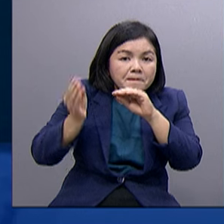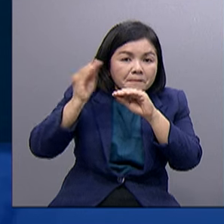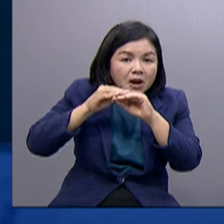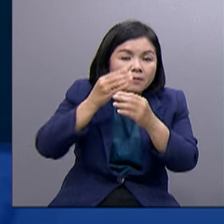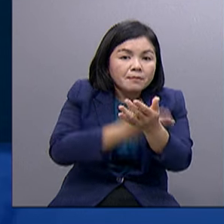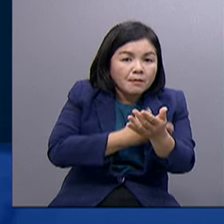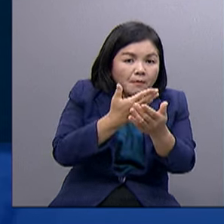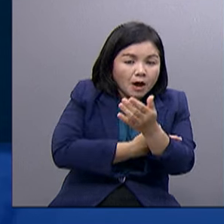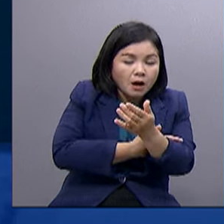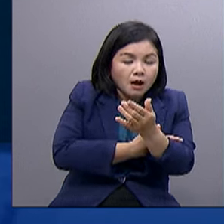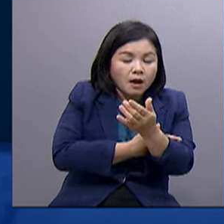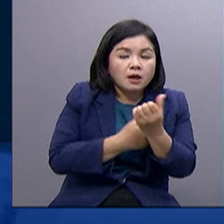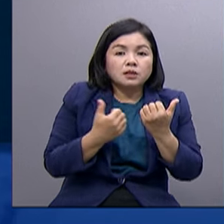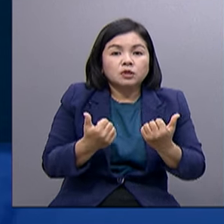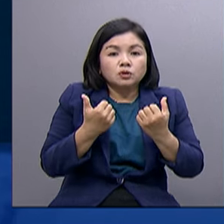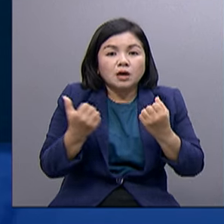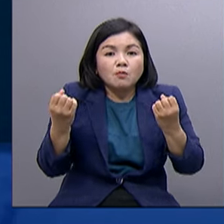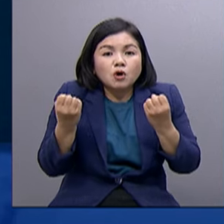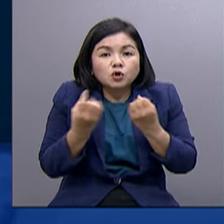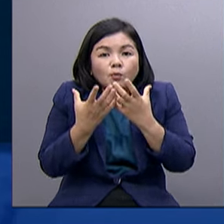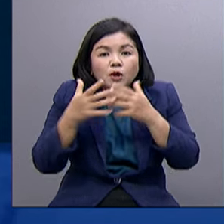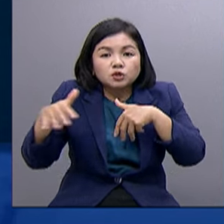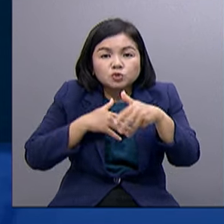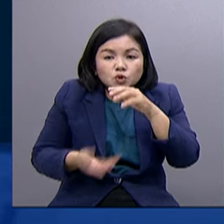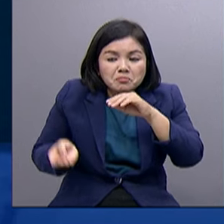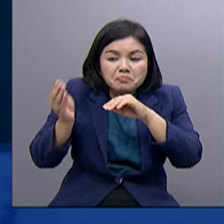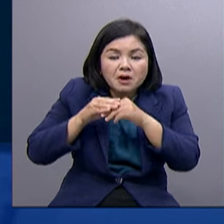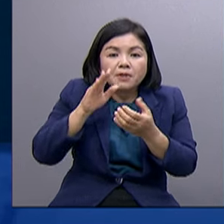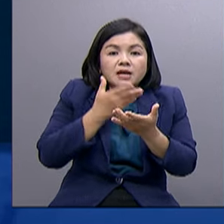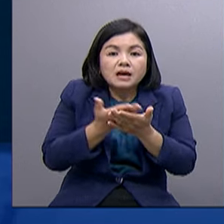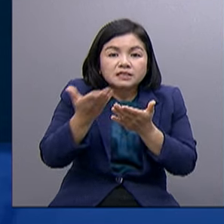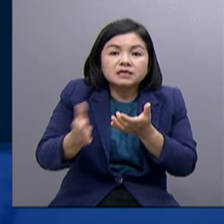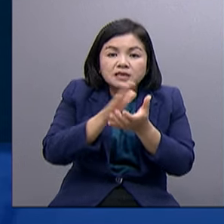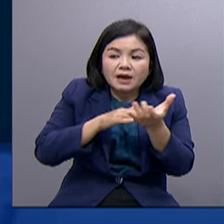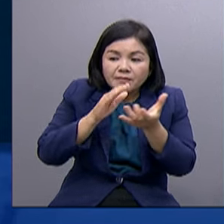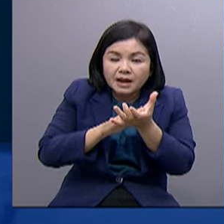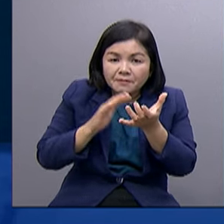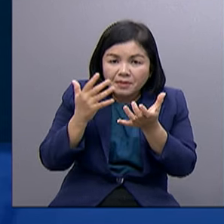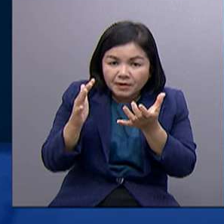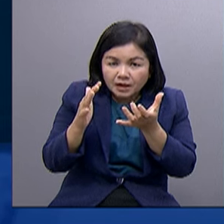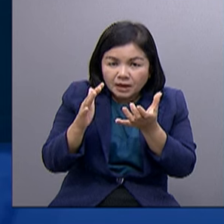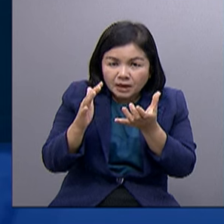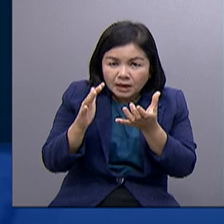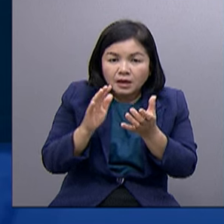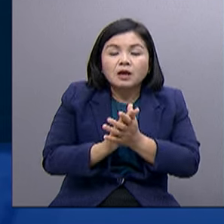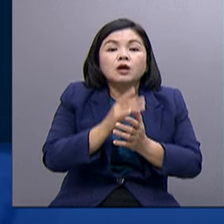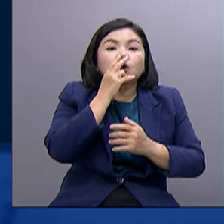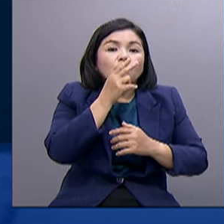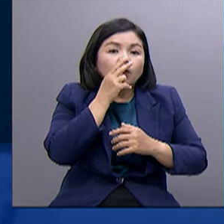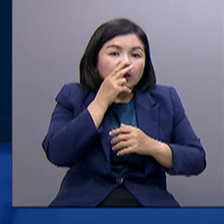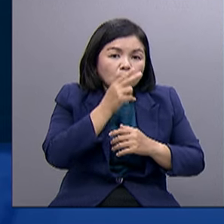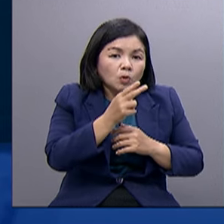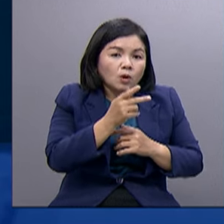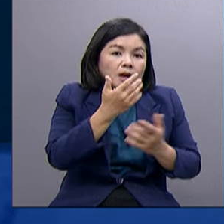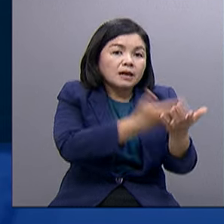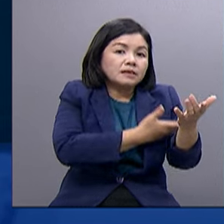ไม่ก่อให้เกิดการเล่นพนันที่เพิ่มขึ้นจากเดิมเนี่ยมันต้องไปปรับสัดส่วนของสลากไอ้ตัวเดิม